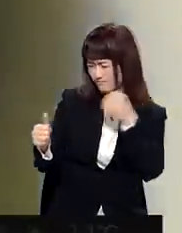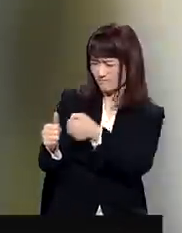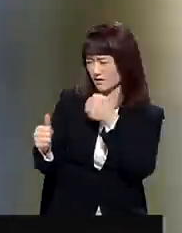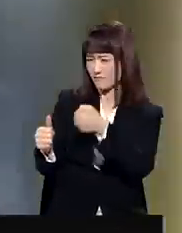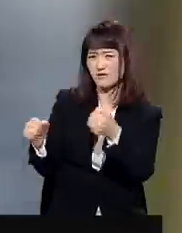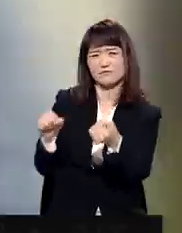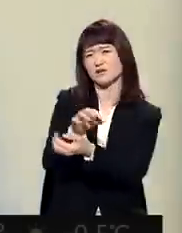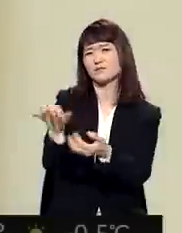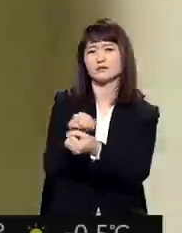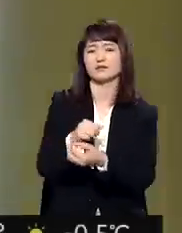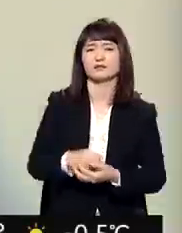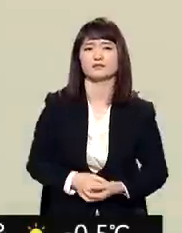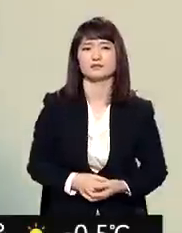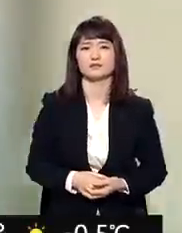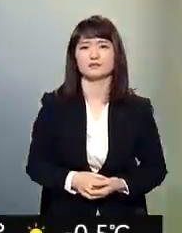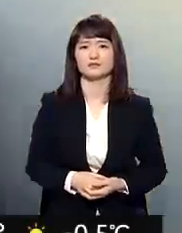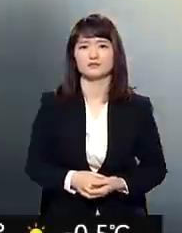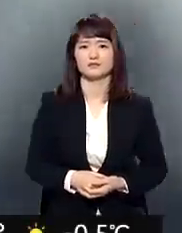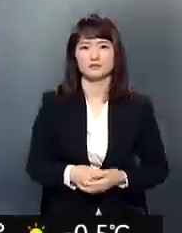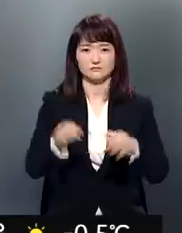자 승현님